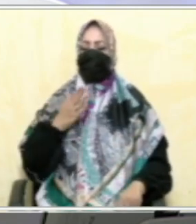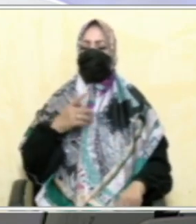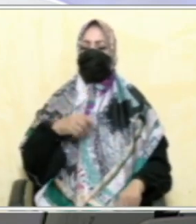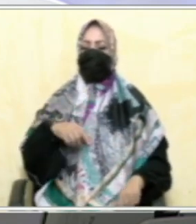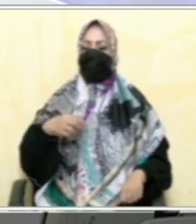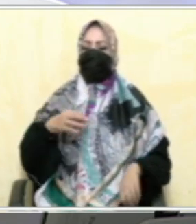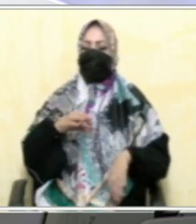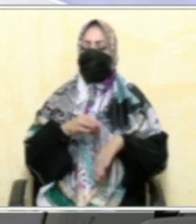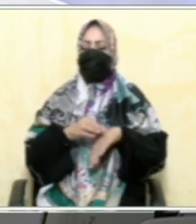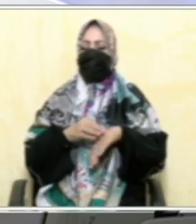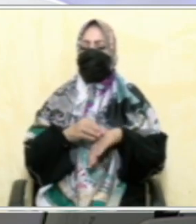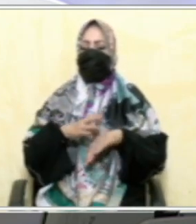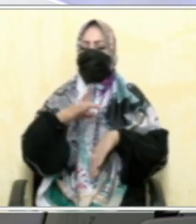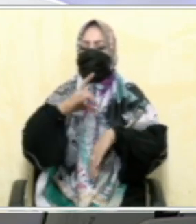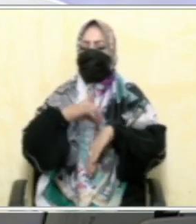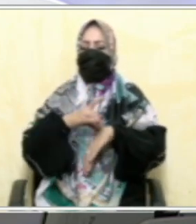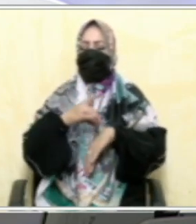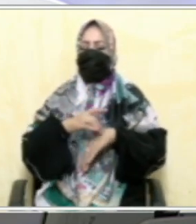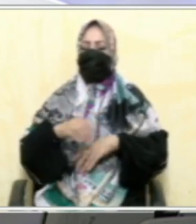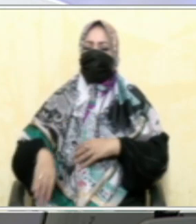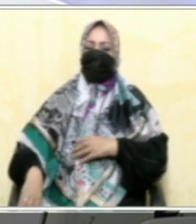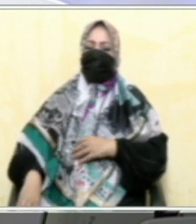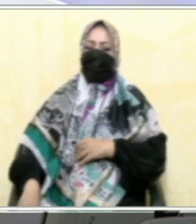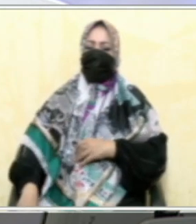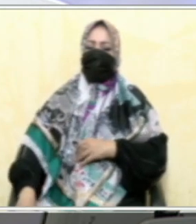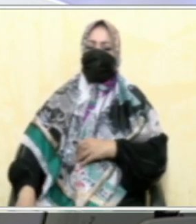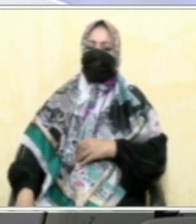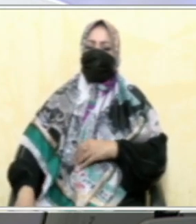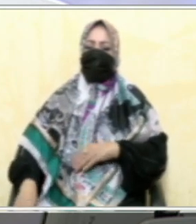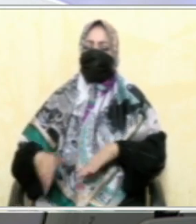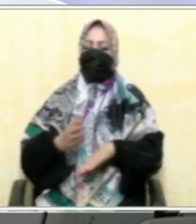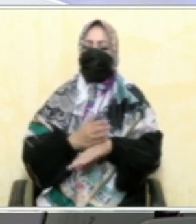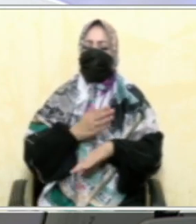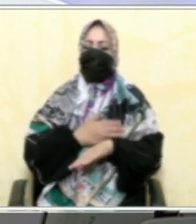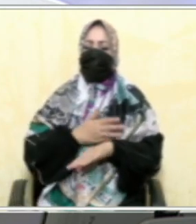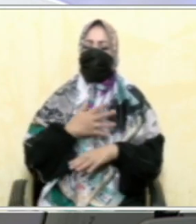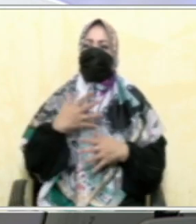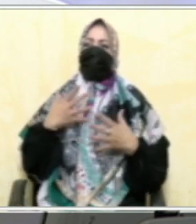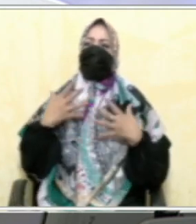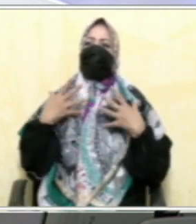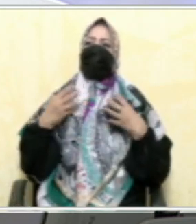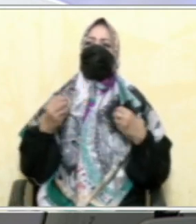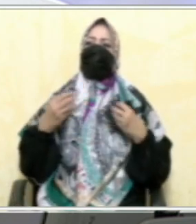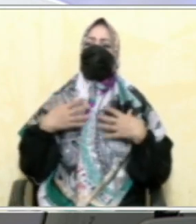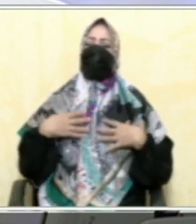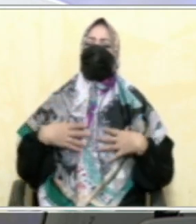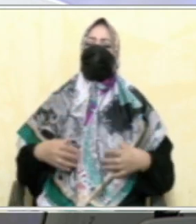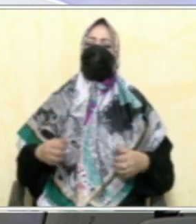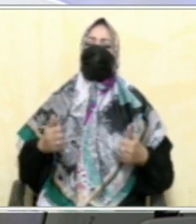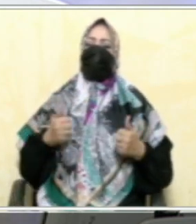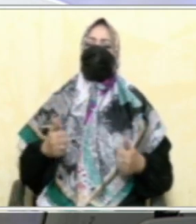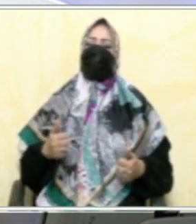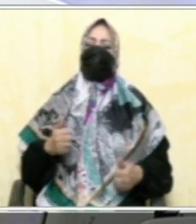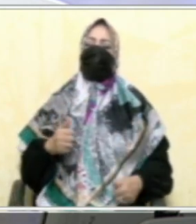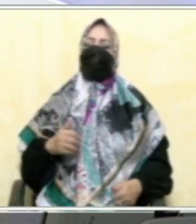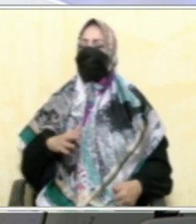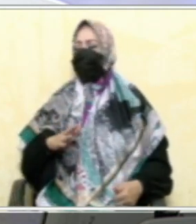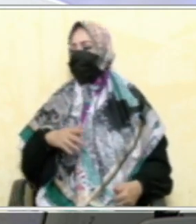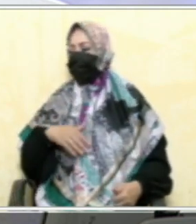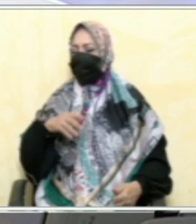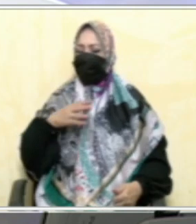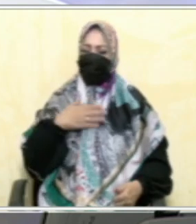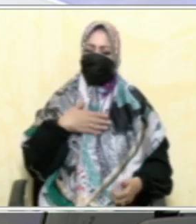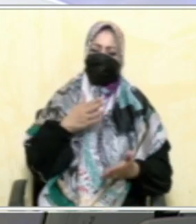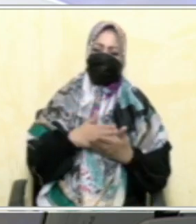أنه يعني قصر به الحال، وهذا من وهذا كله من حكم الله سبحانه وتعالى. فسؤال إدريس قال: لماذا